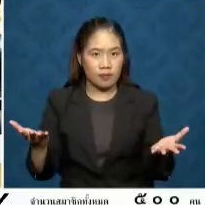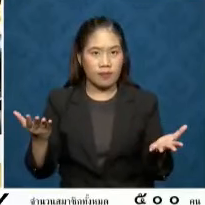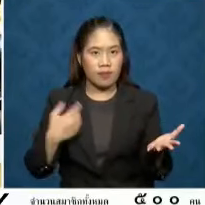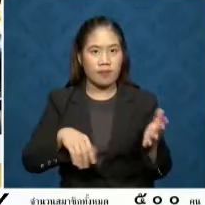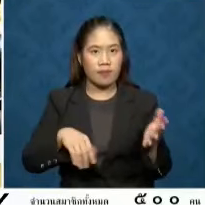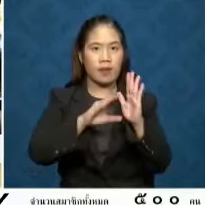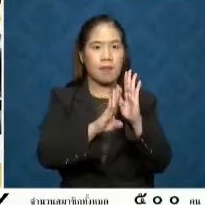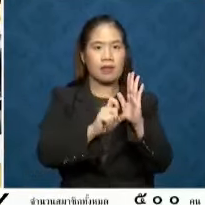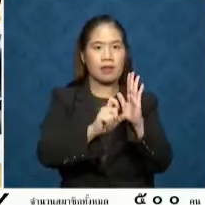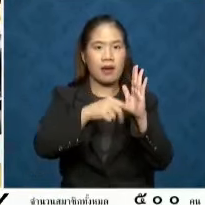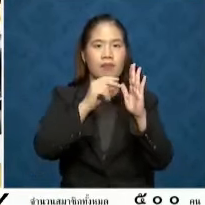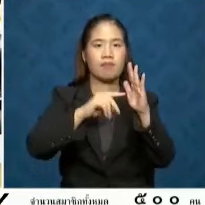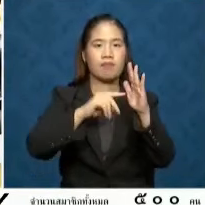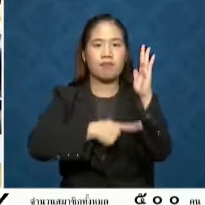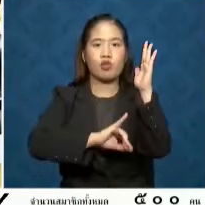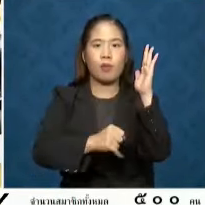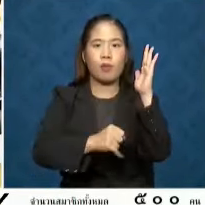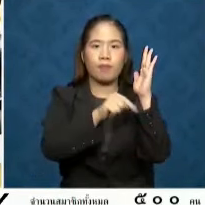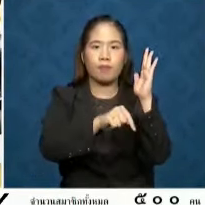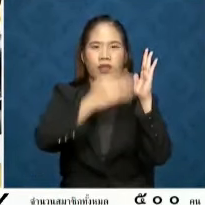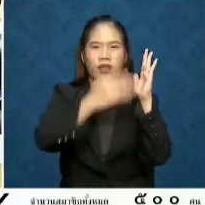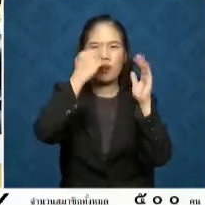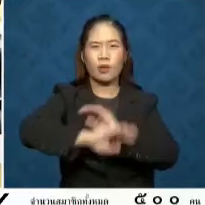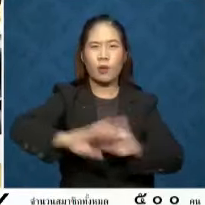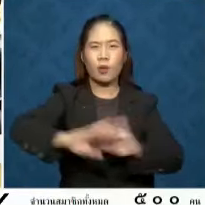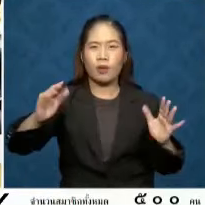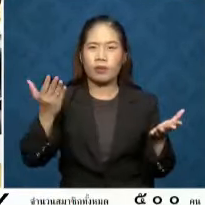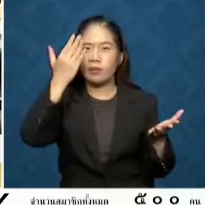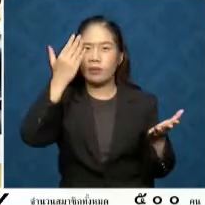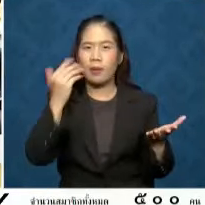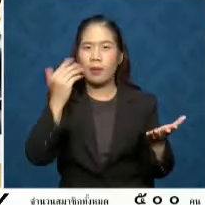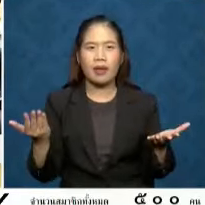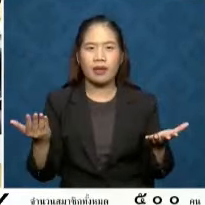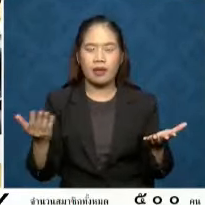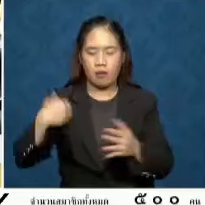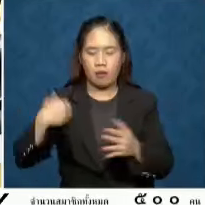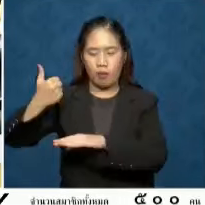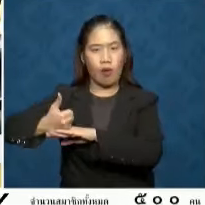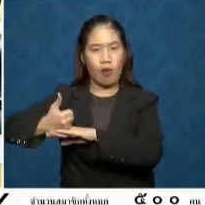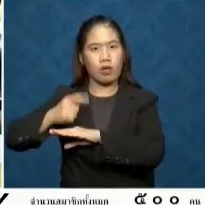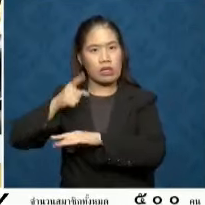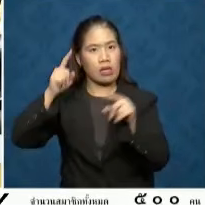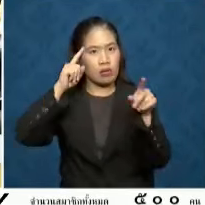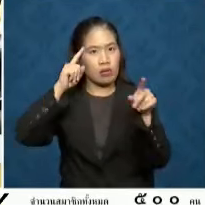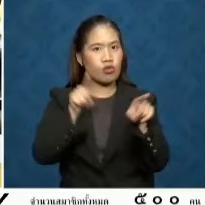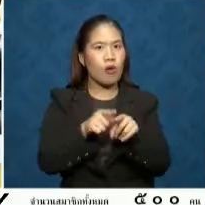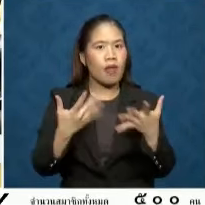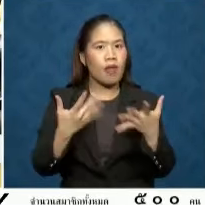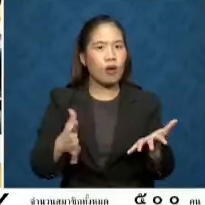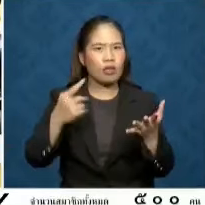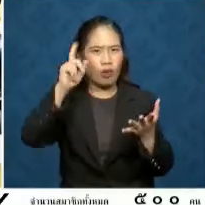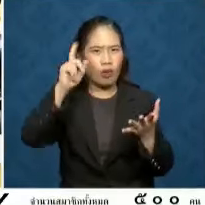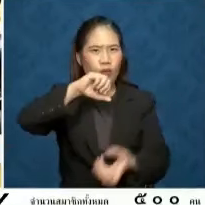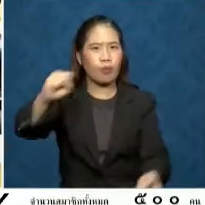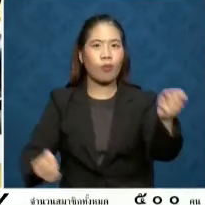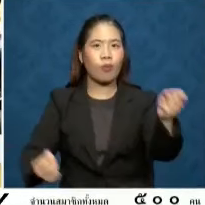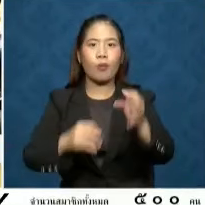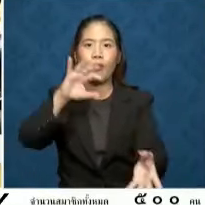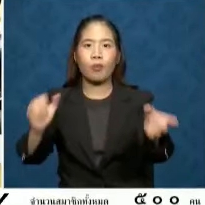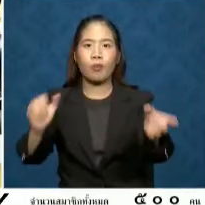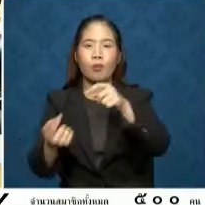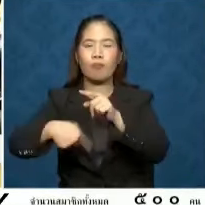ขอเข้าเองกับปากผบ.กองเรือภาคหนึ่งก็อนุญาตเห็นชอบแต่ที่หัน หัวเรือกลับไปที่สัตหีบ